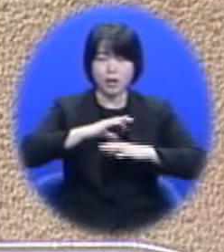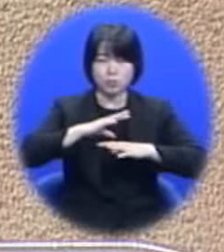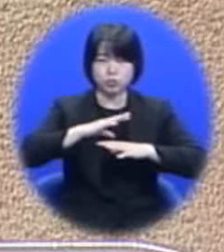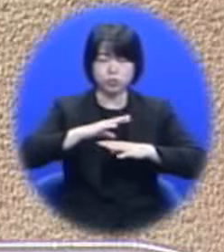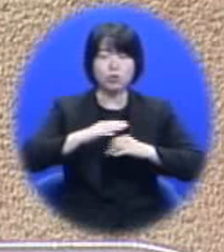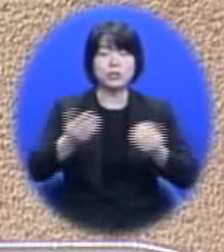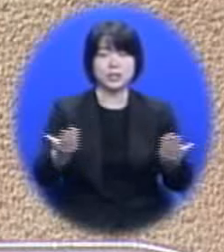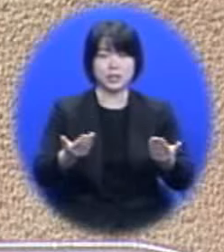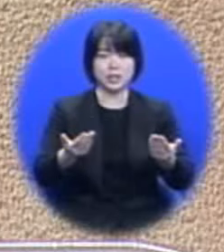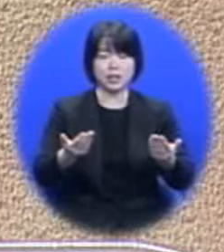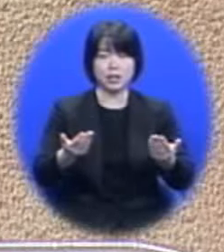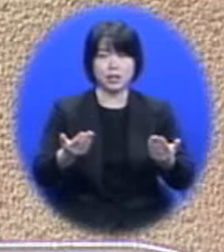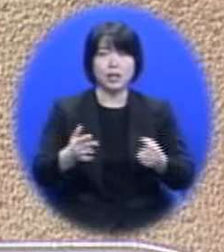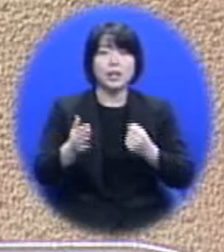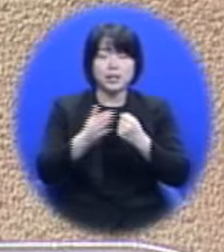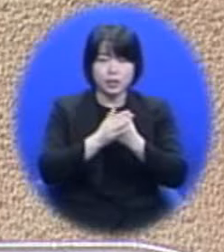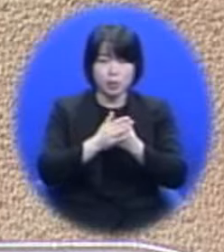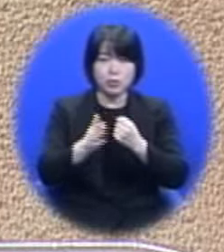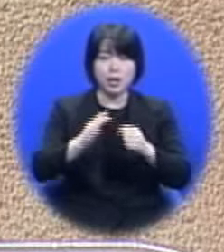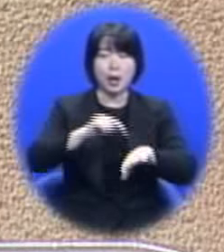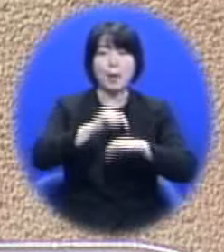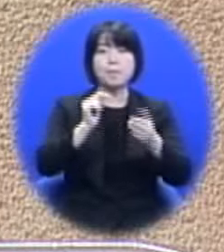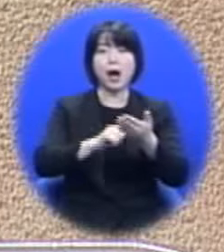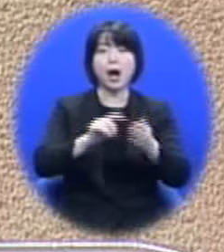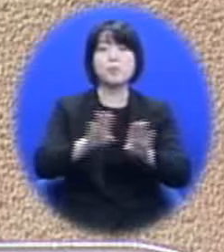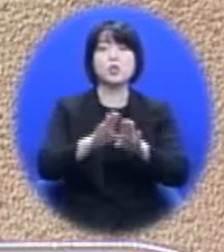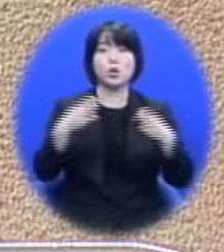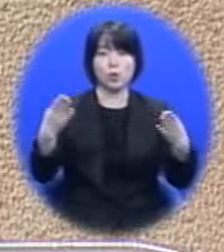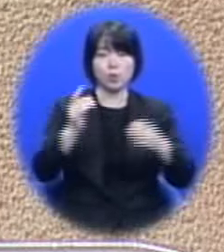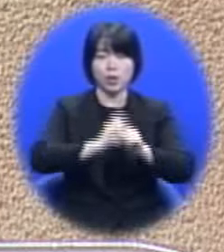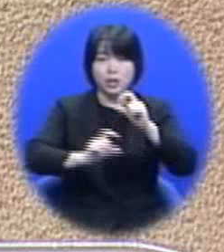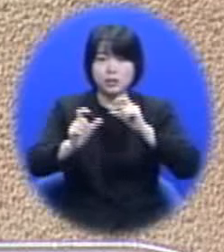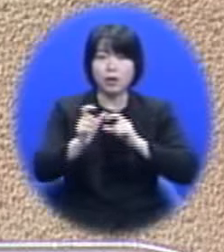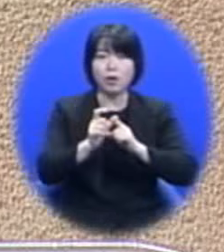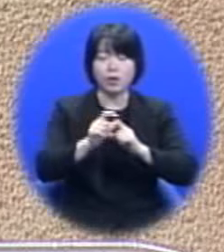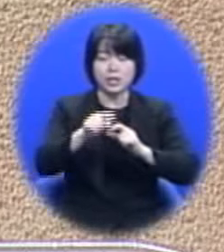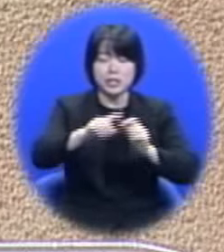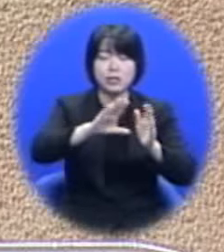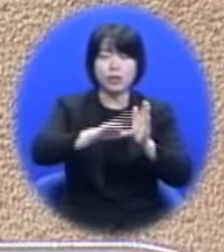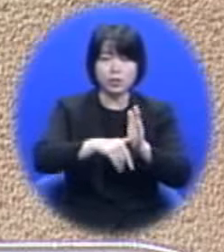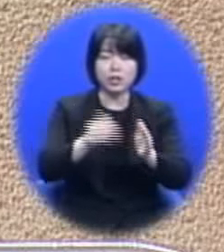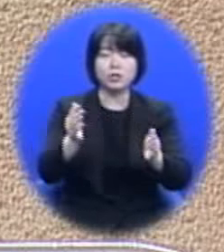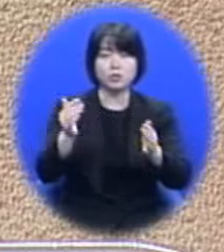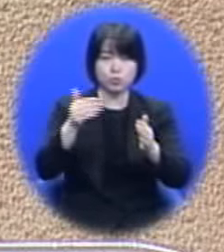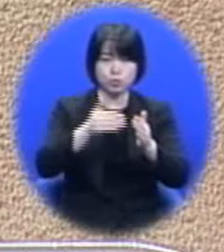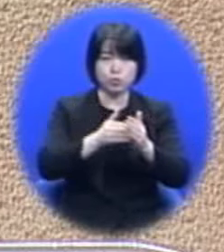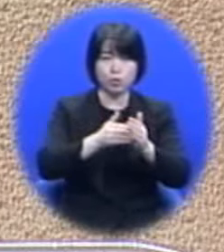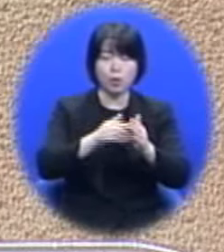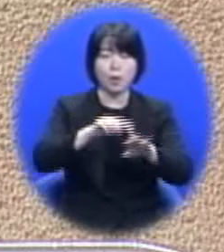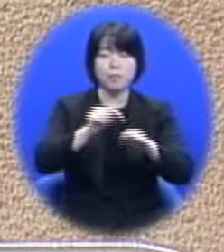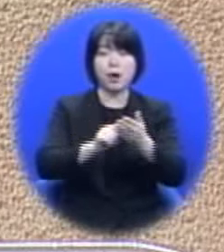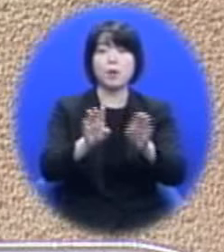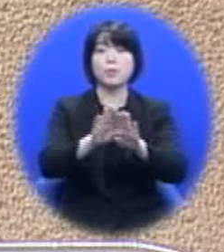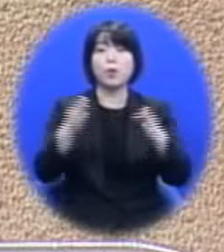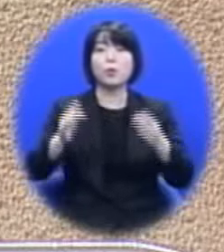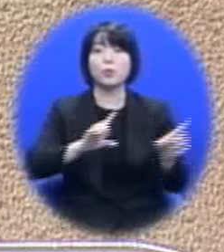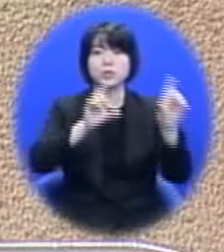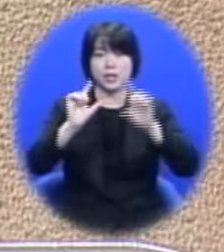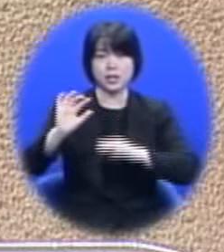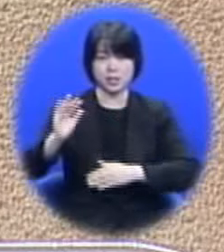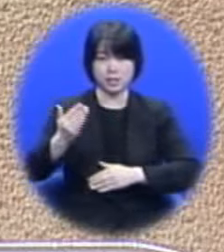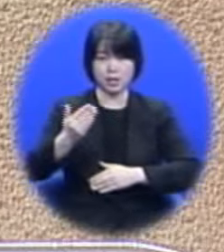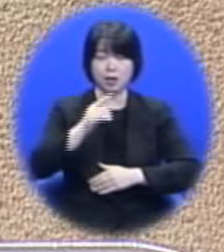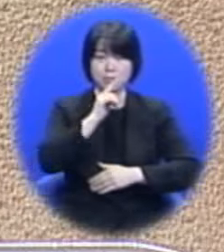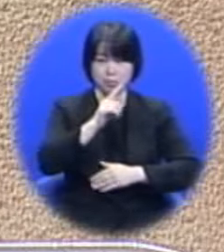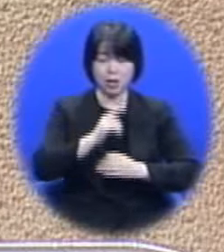마음을 열고, 정말 이런 때일수록 우리는 서로 마음을 열고 살아야 합니다. 이와 같은 때에